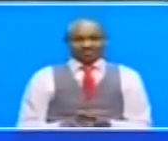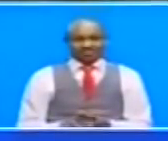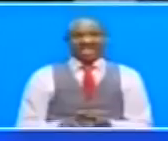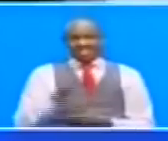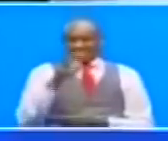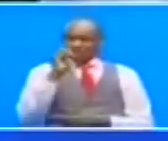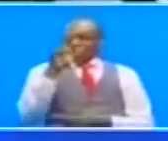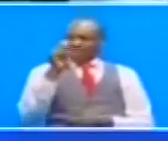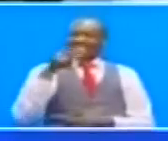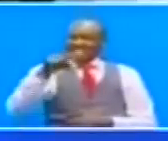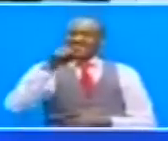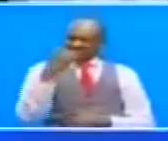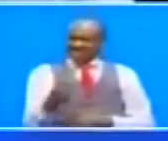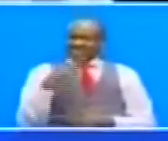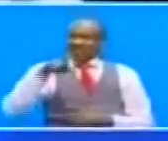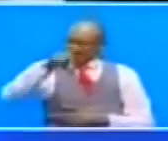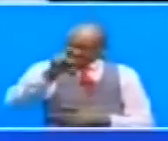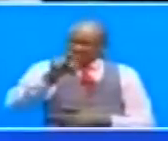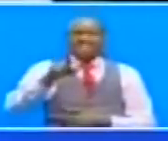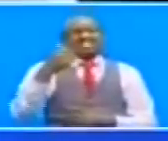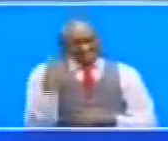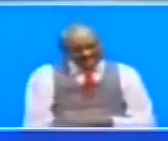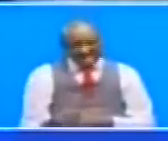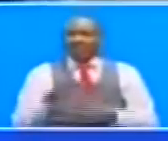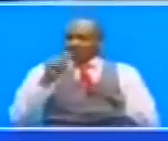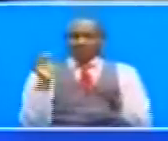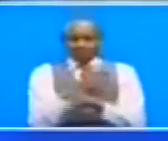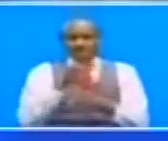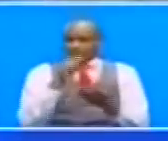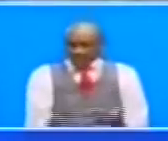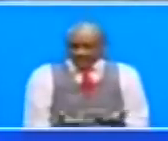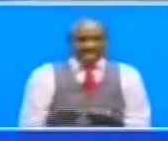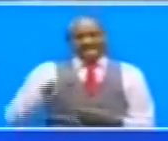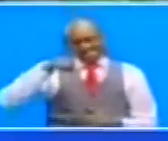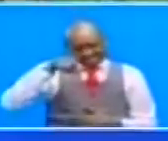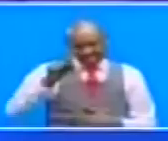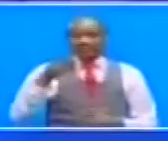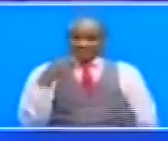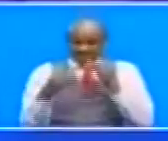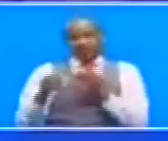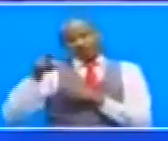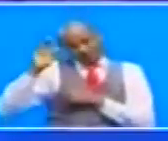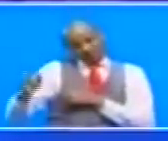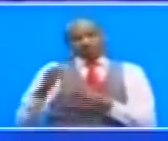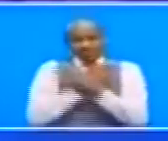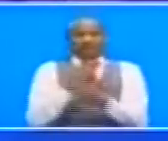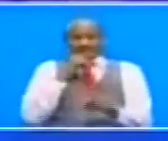Mweni anadai Mumo alichochewa kuwa mwanamuziki kutokana na mkubwa wake ambaye ni mlemavu.